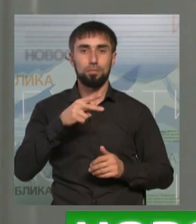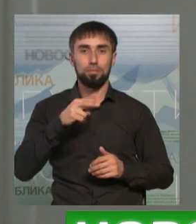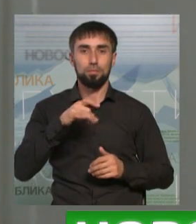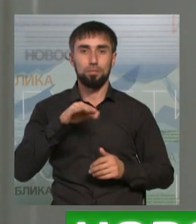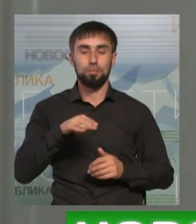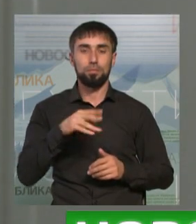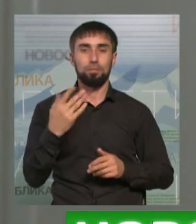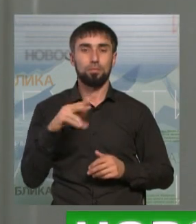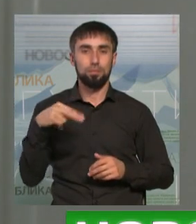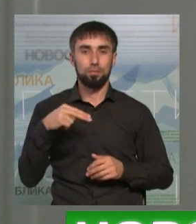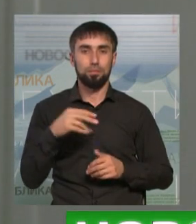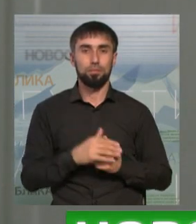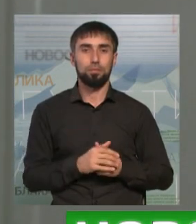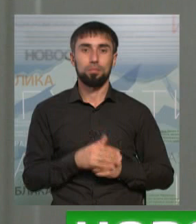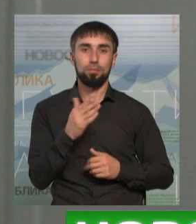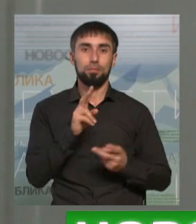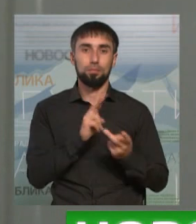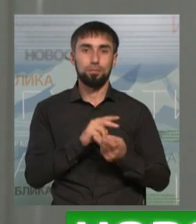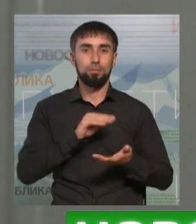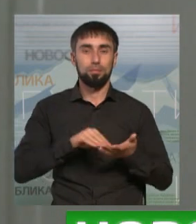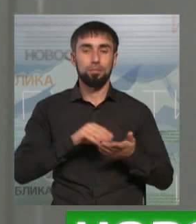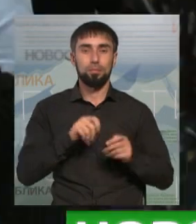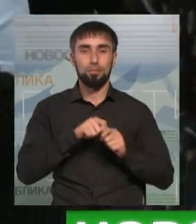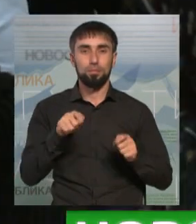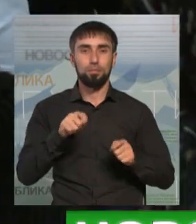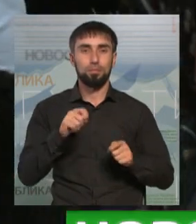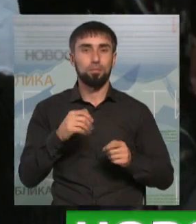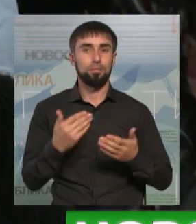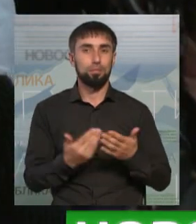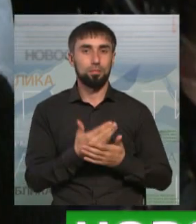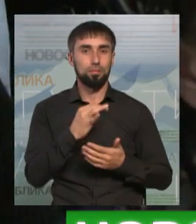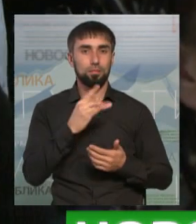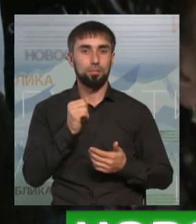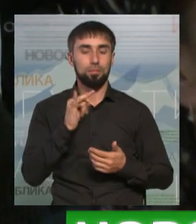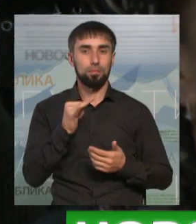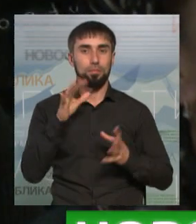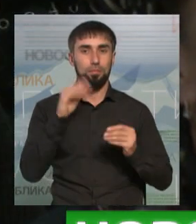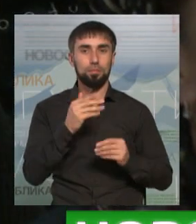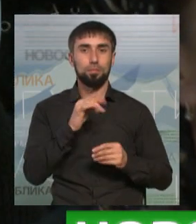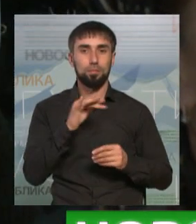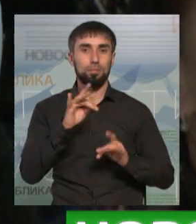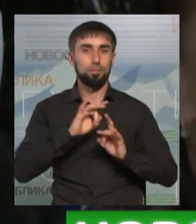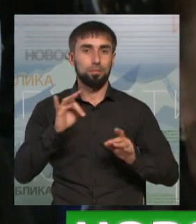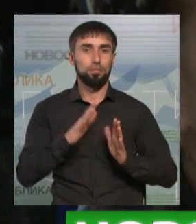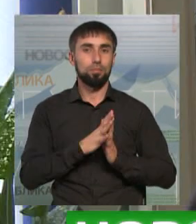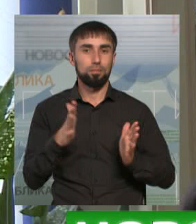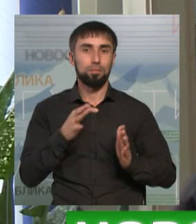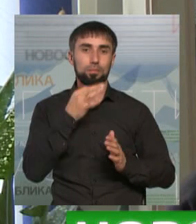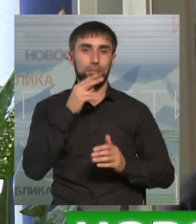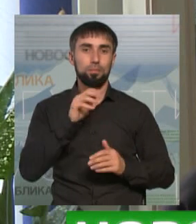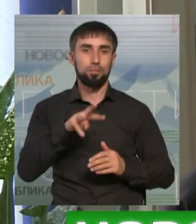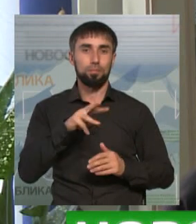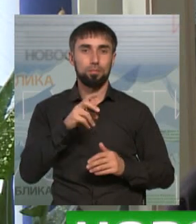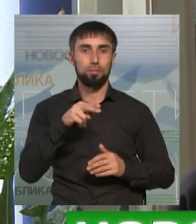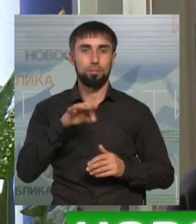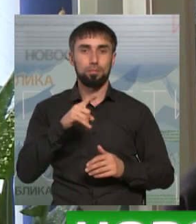Нальгиева признается, что на этой встрече писатель открылся ей с новой стороны. И все же рассказы Бунина нравятся больше, чем поэзия. Особенно